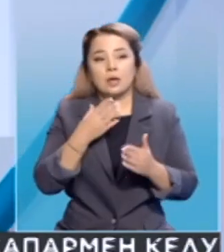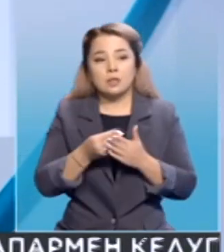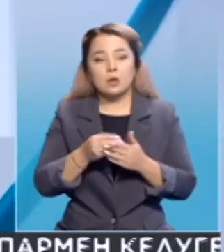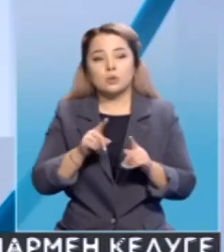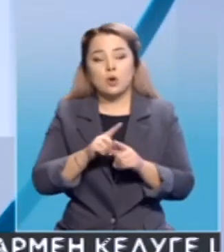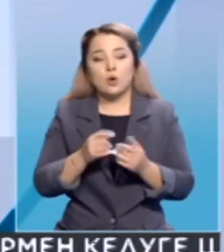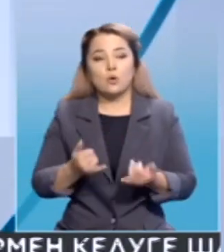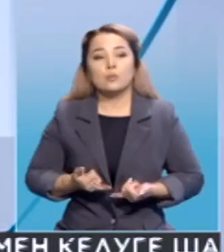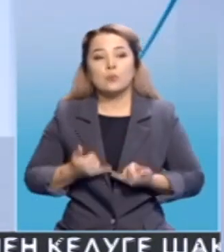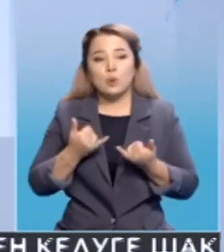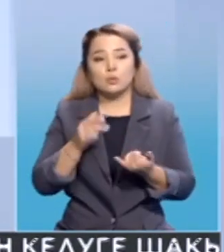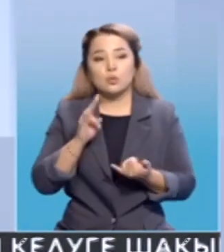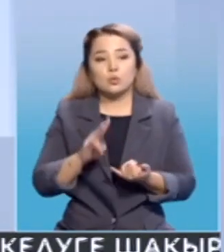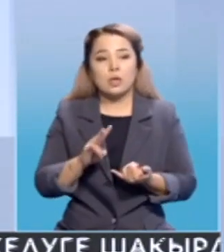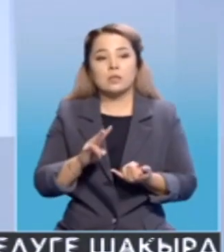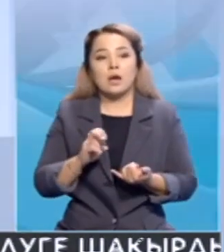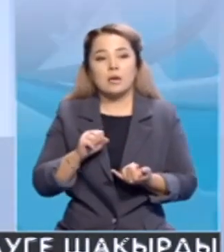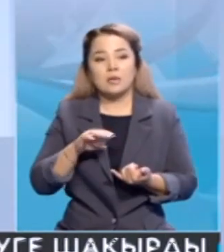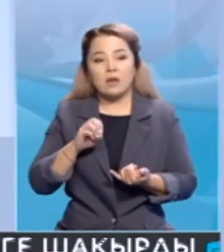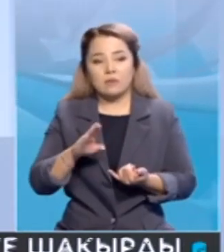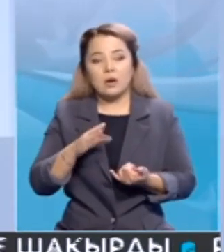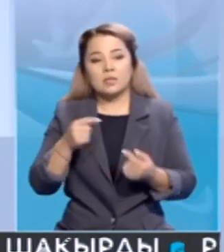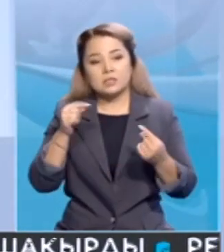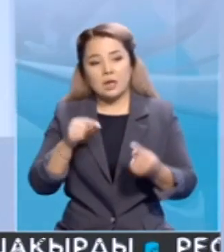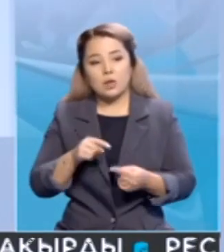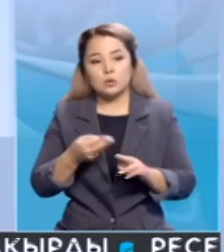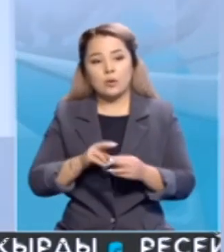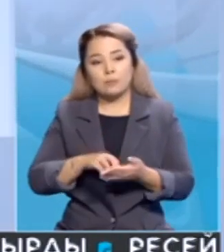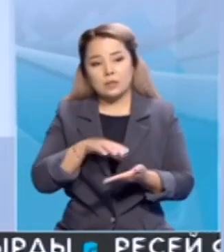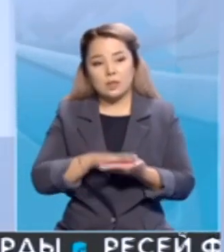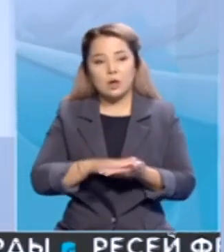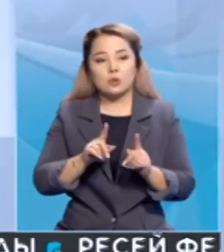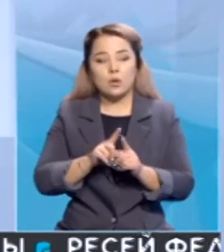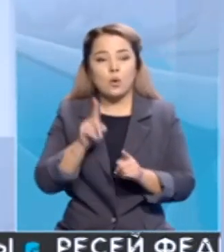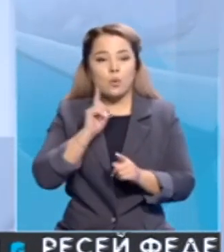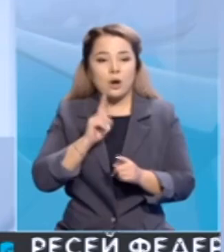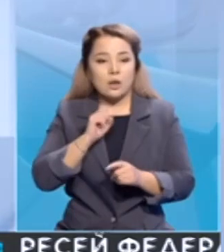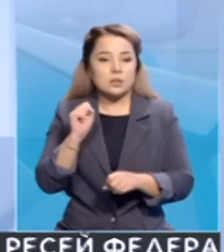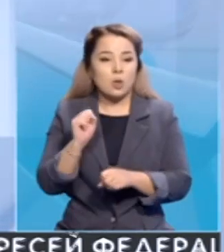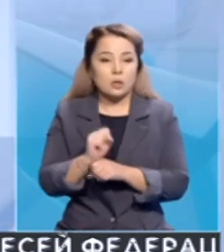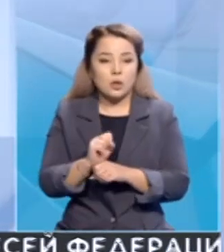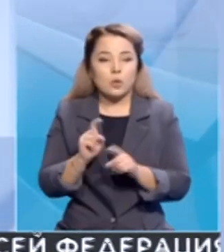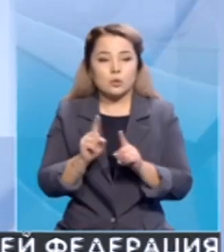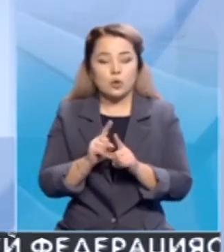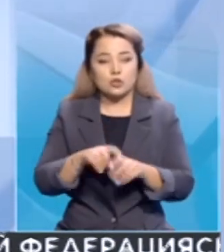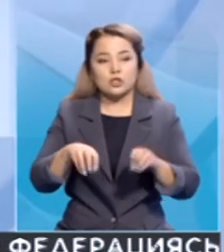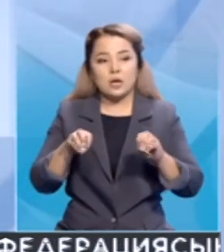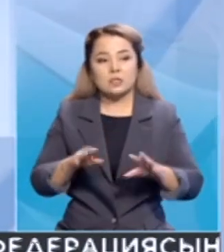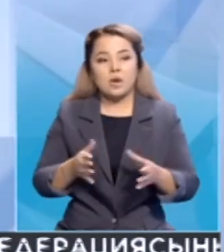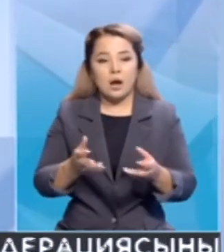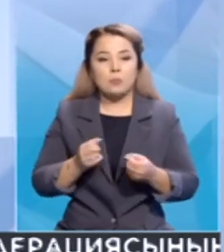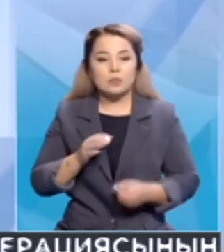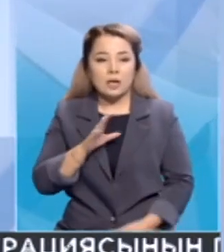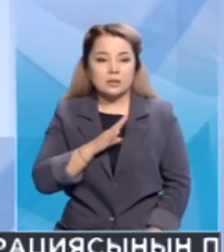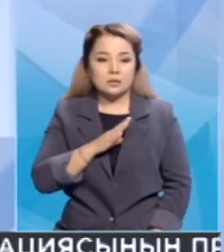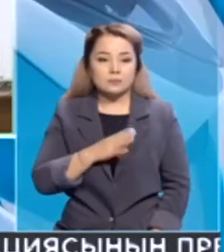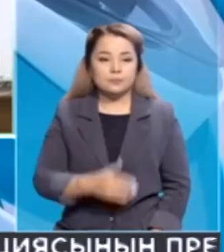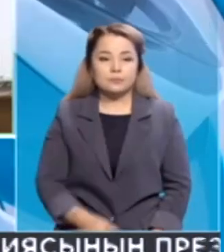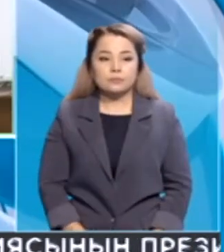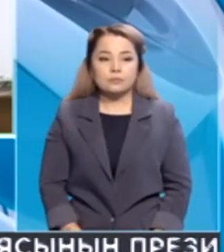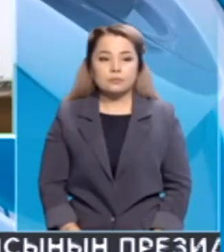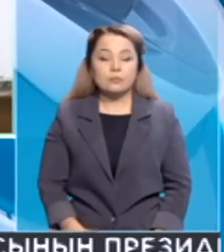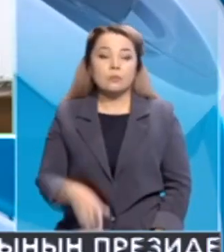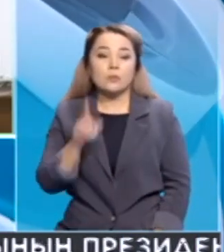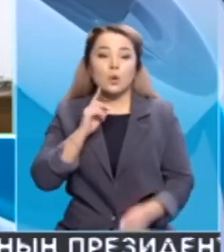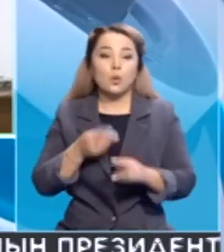атынан ұсынылған Нұржан Әлтаевтың сәйкестігін белгілеу рәсімін уақытша тоқтату туралы шешім қабылданды.